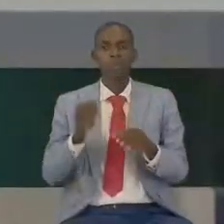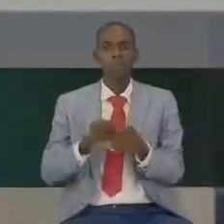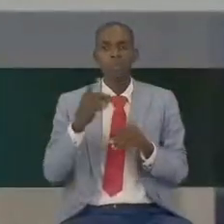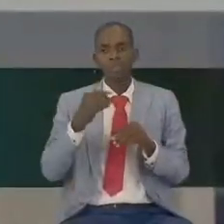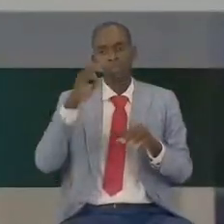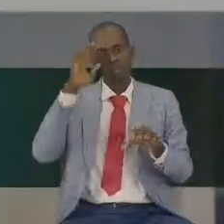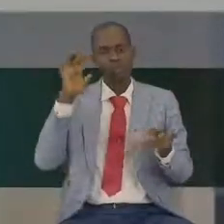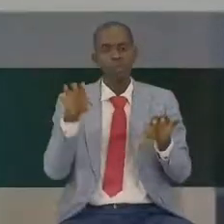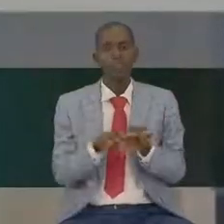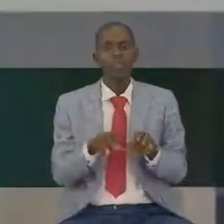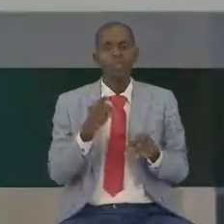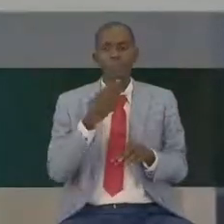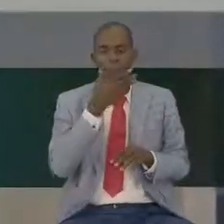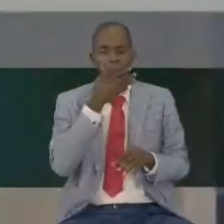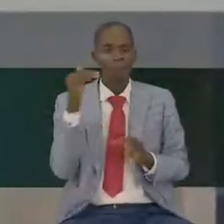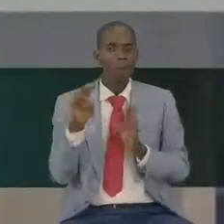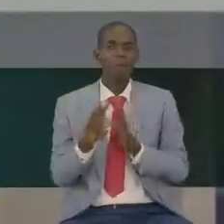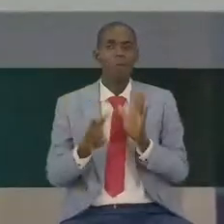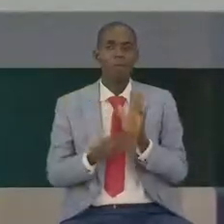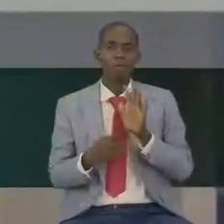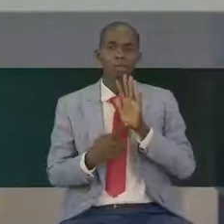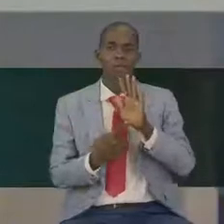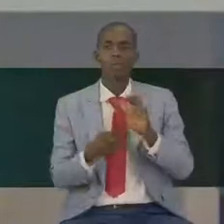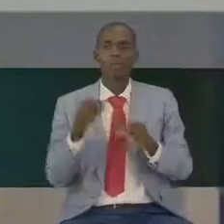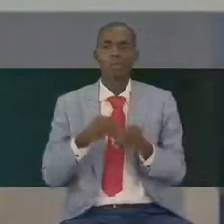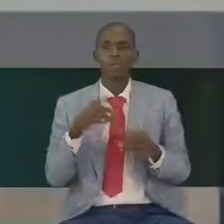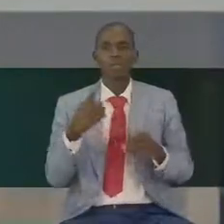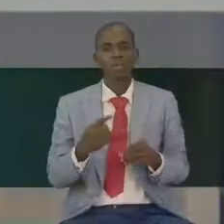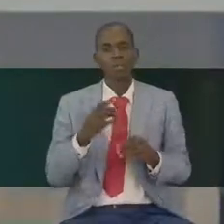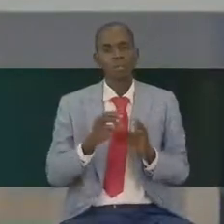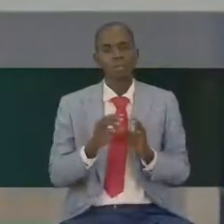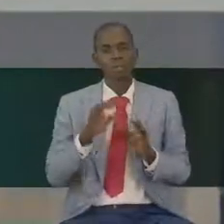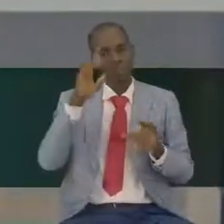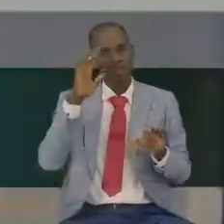meilleur testament exprimé dans l'Alliance.